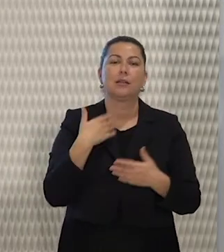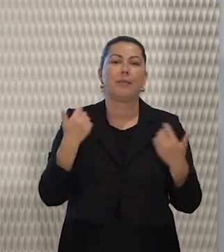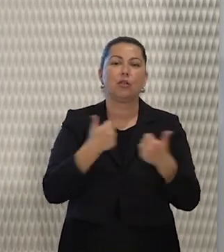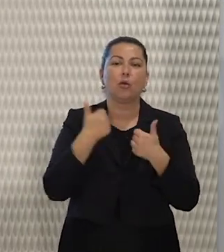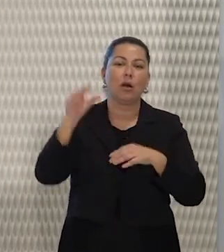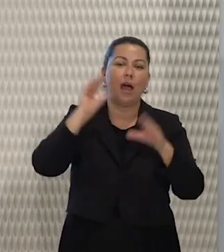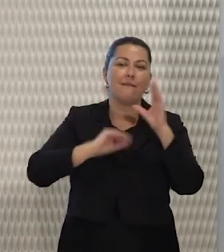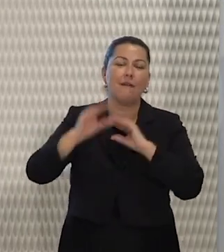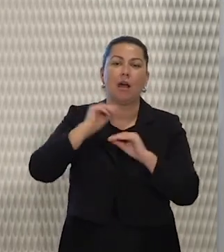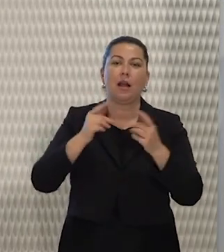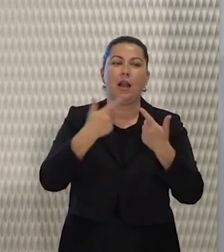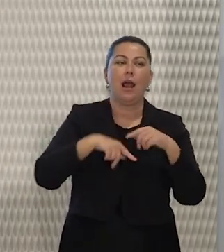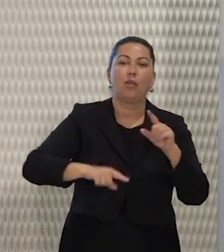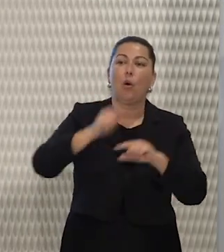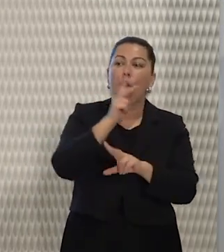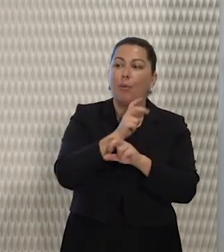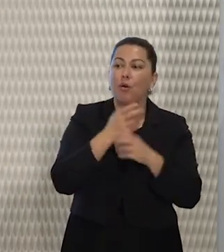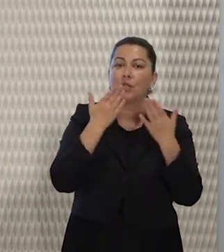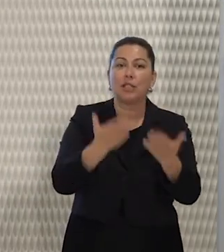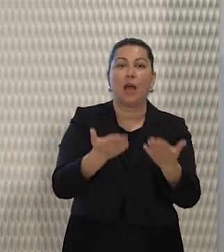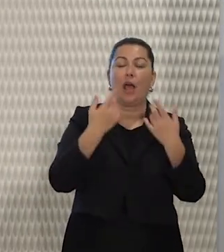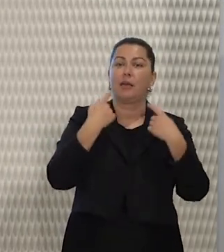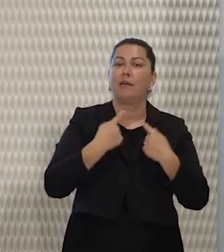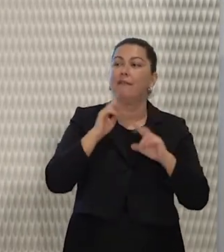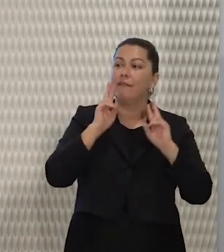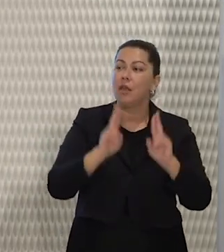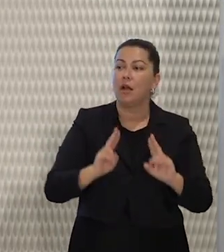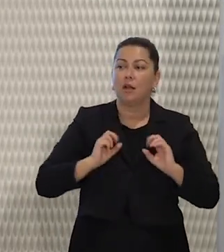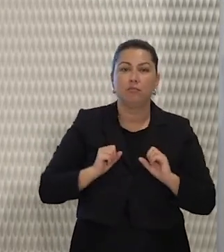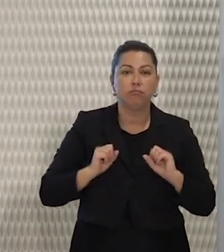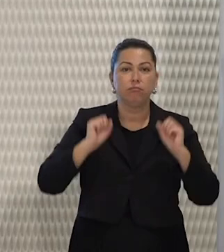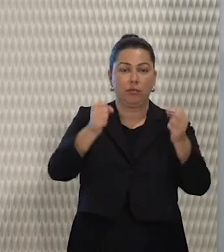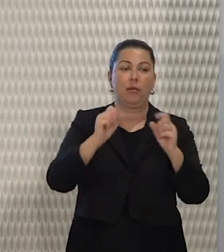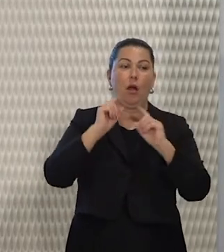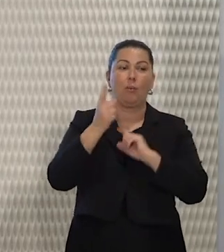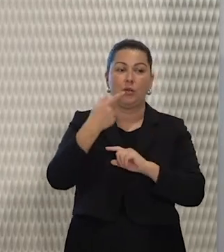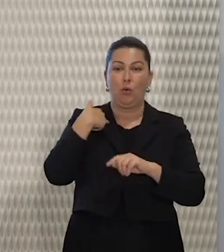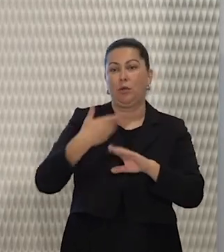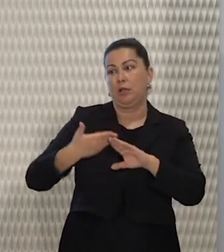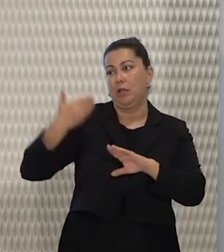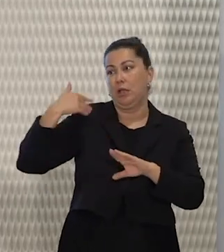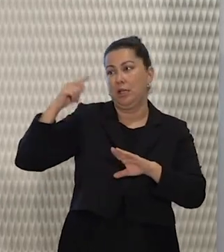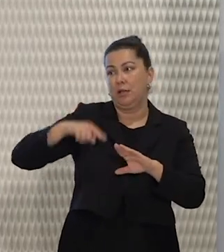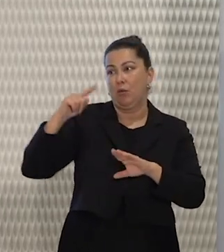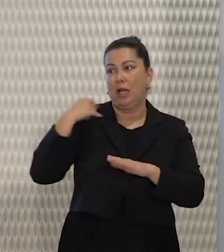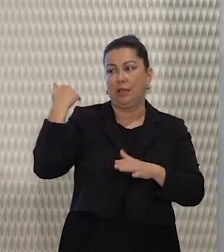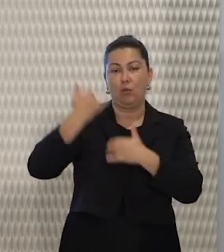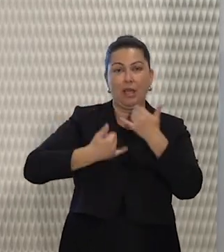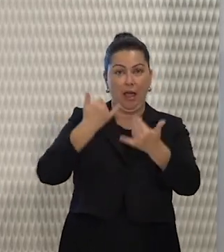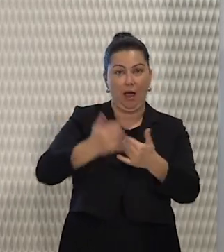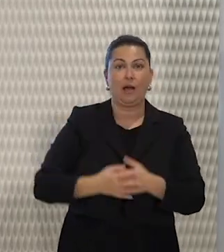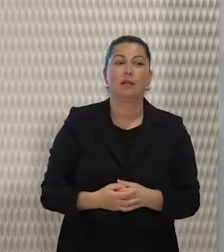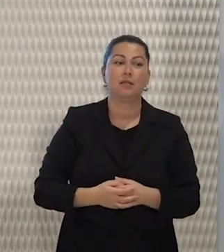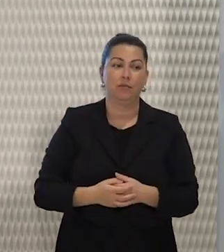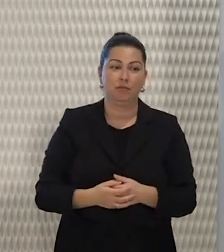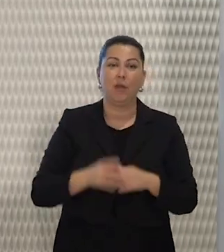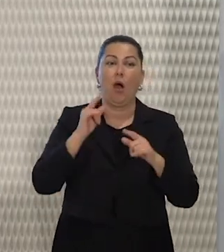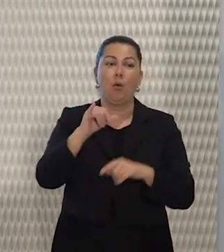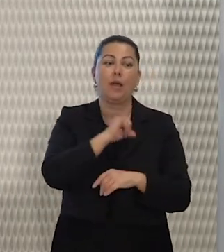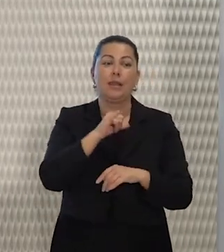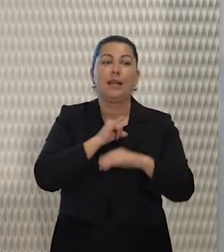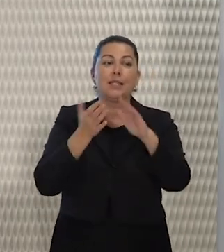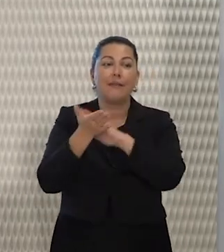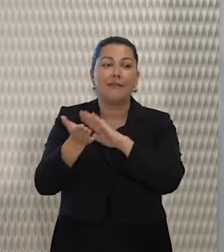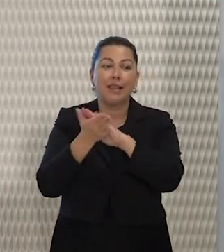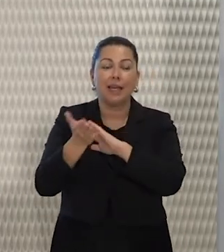großartigen Erfahrung, ein Land Oberösterreich, das hier wirklich Impulse setzt, gerade in den letzten Monaten und Jahren. Die